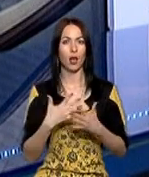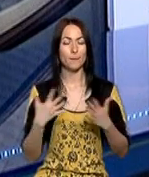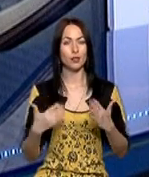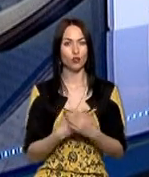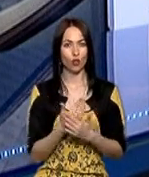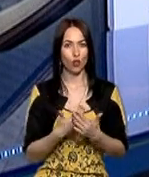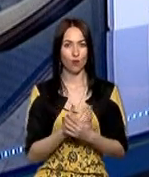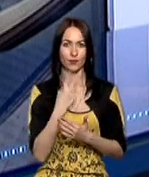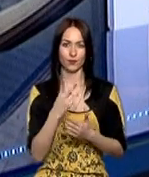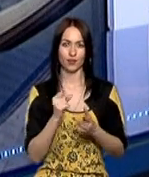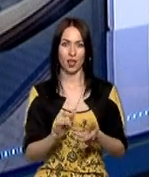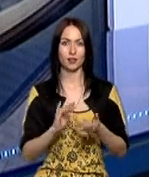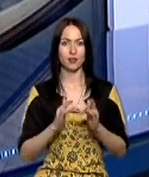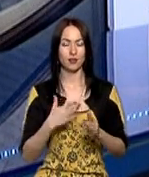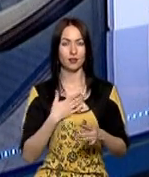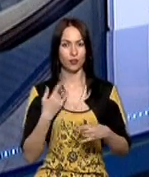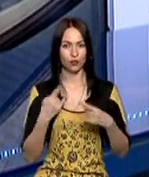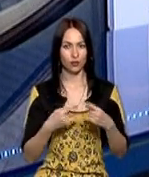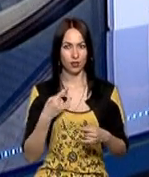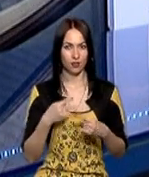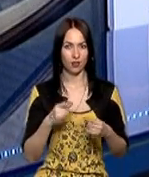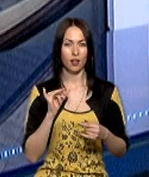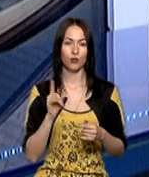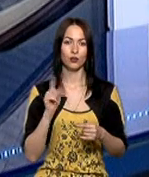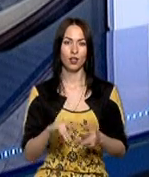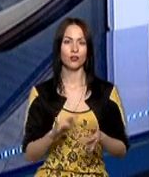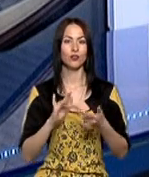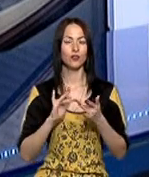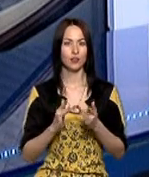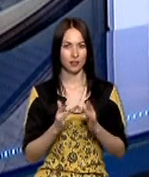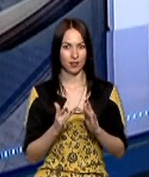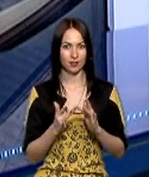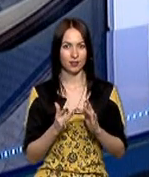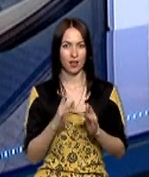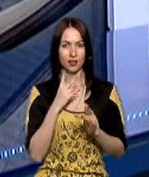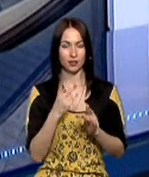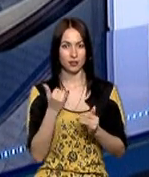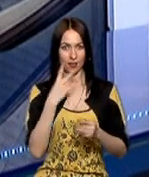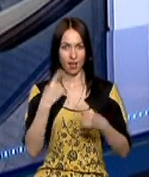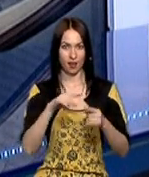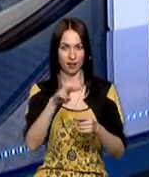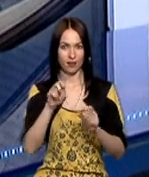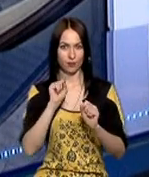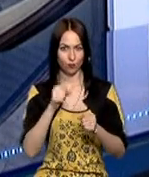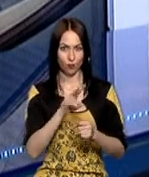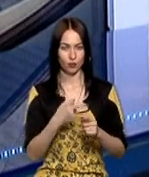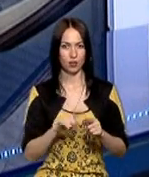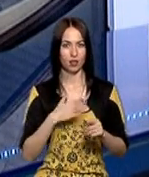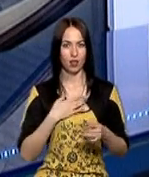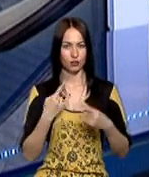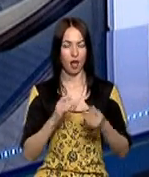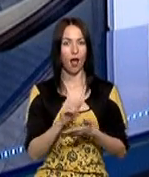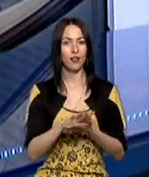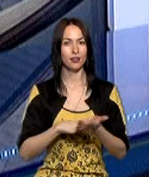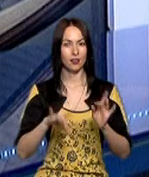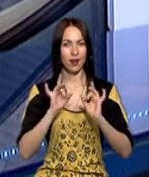Більше новин шукайте на сайті Суспільне медіа та на сторінках Суспільне Харків у соцмережах, як назнити зараз на екрані. Далі ефір каналу